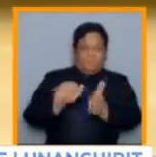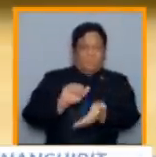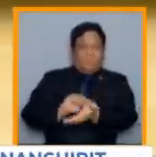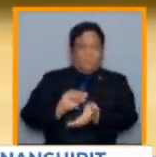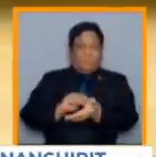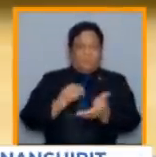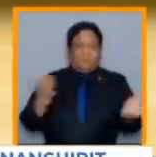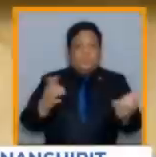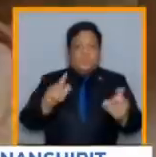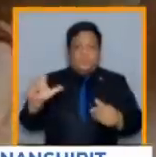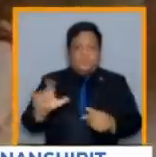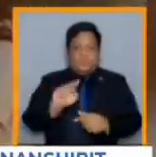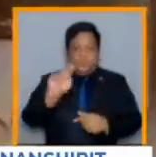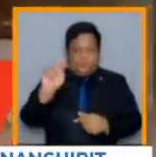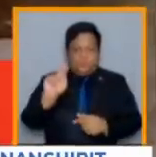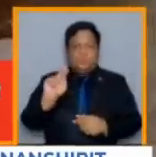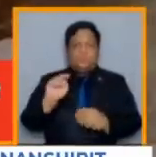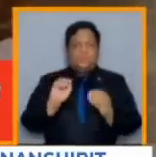Consulta.